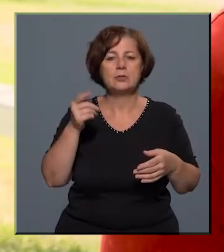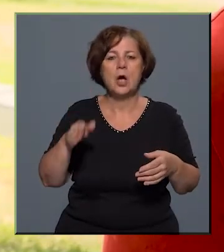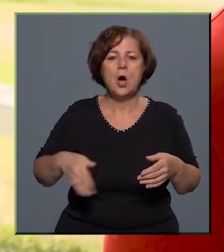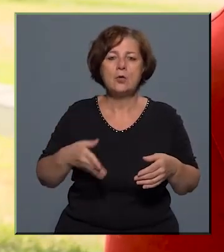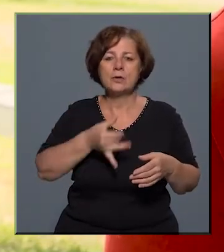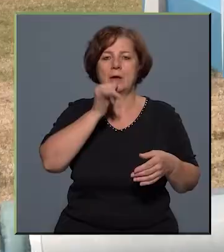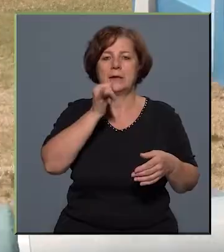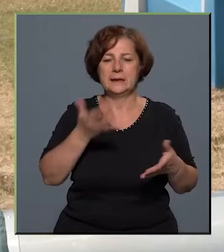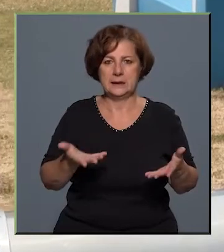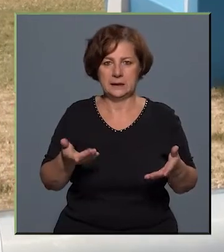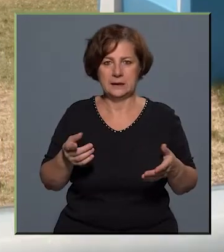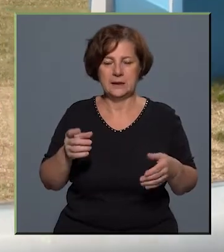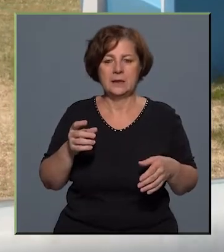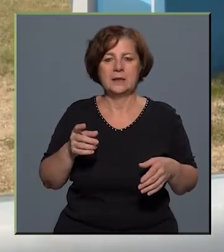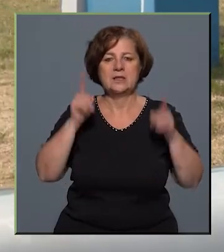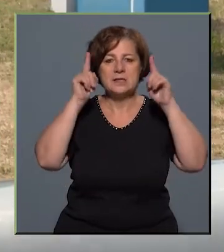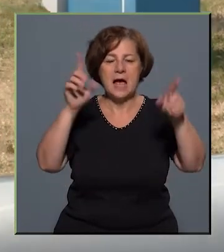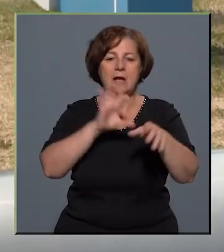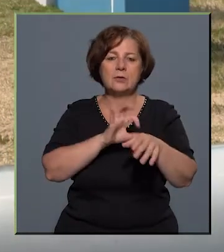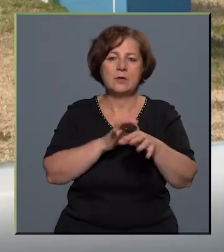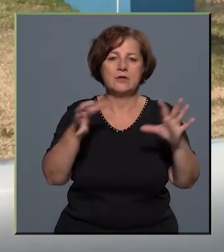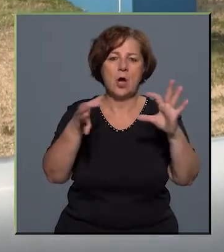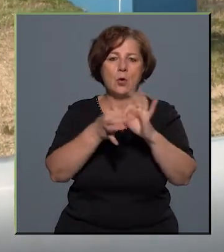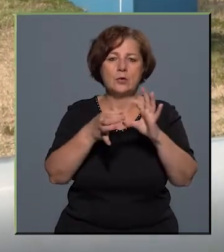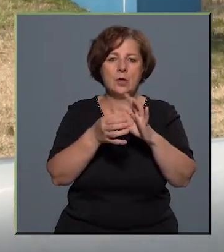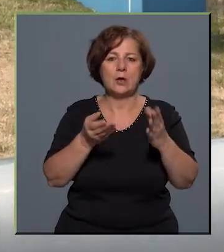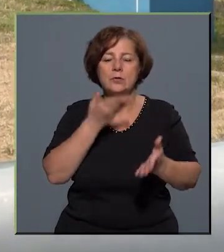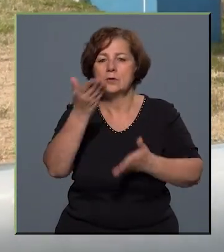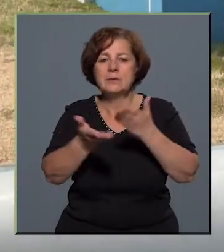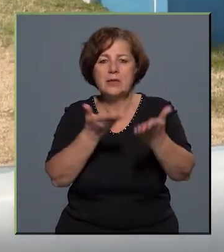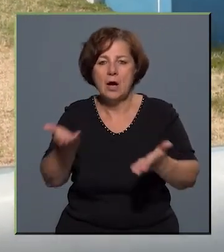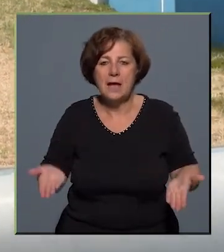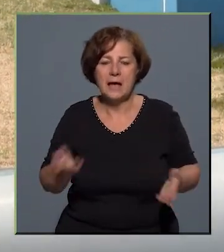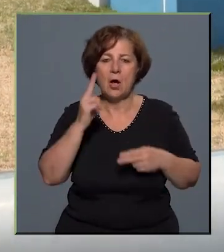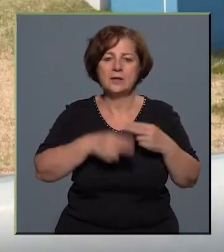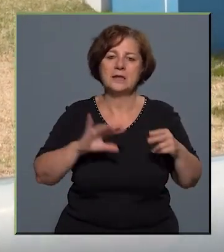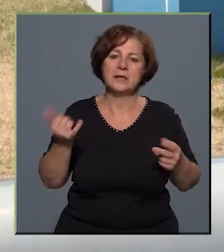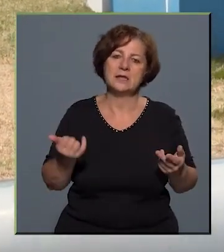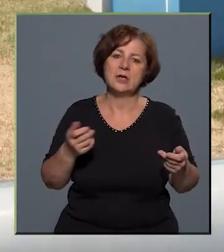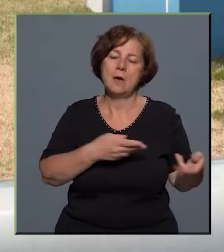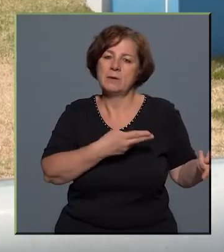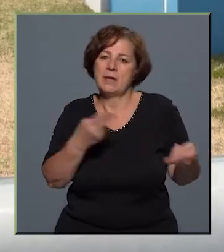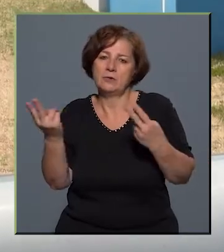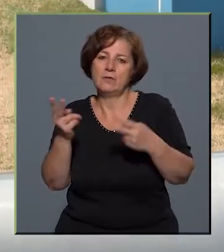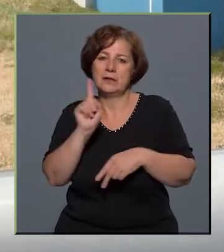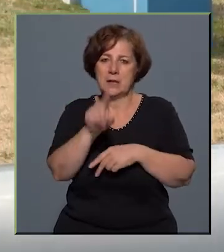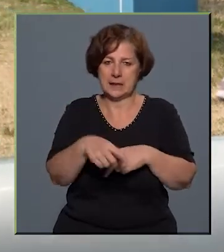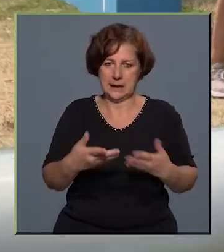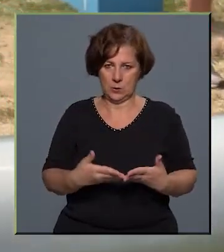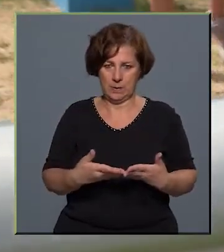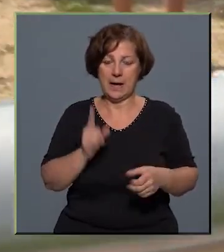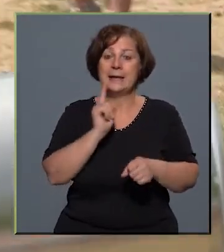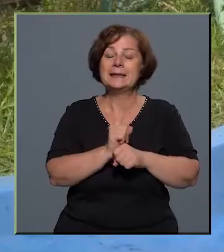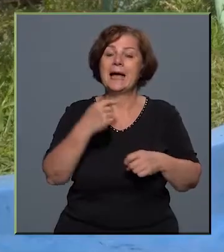kutya inni, illetve az állatorvosunkkal tartani a kontaktot, hogy mit tud ajánlani addig is, amíg ugye be tudom vinni